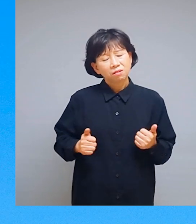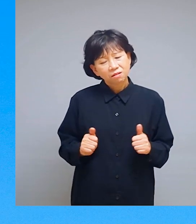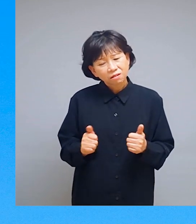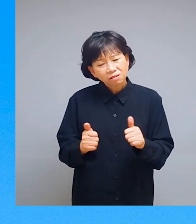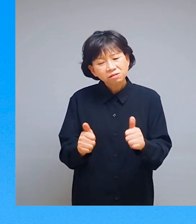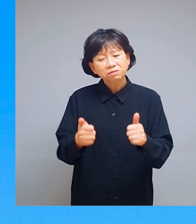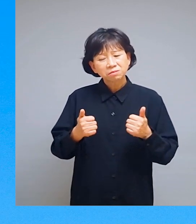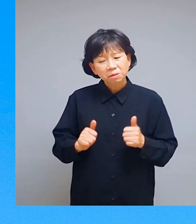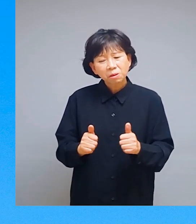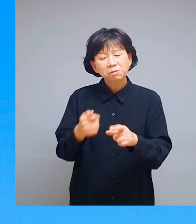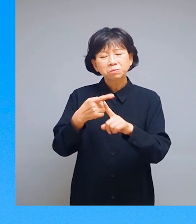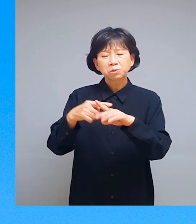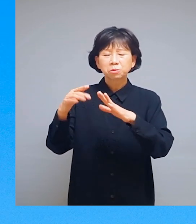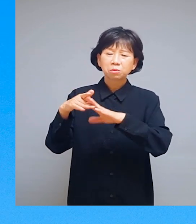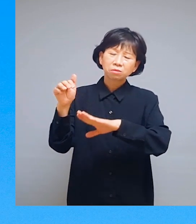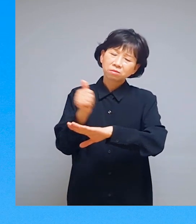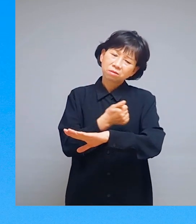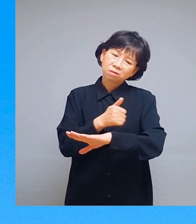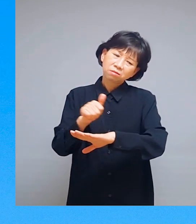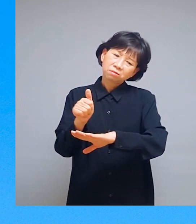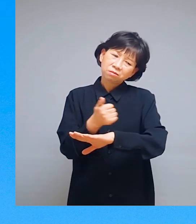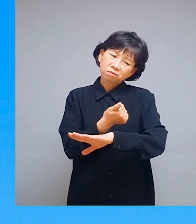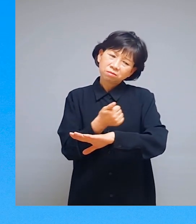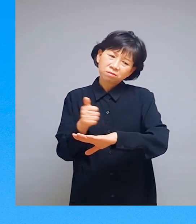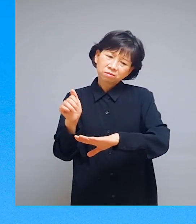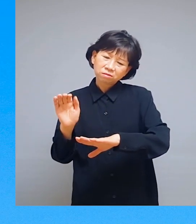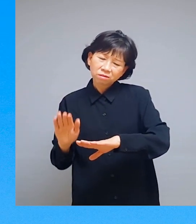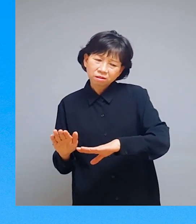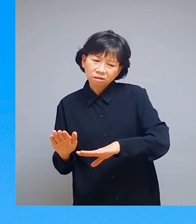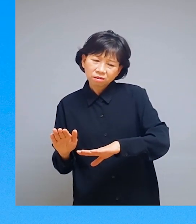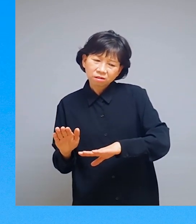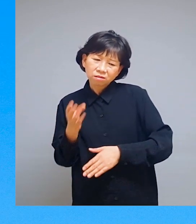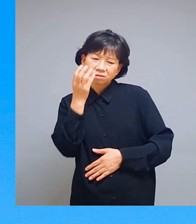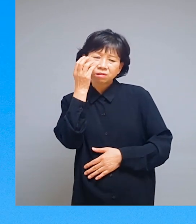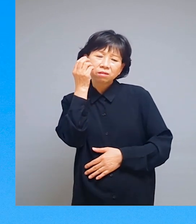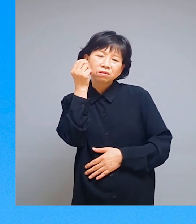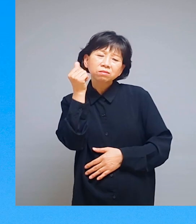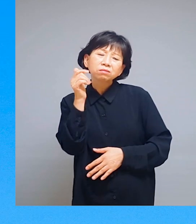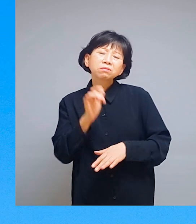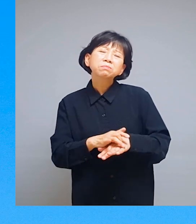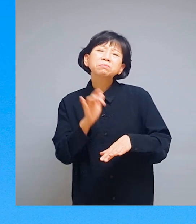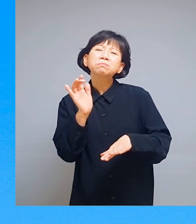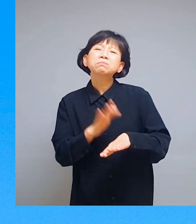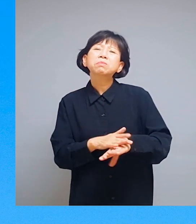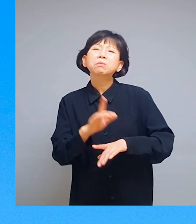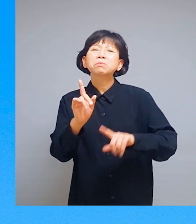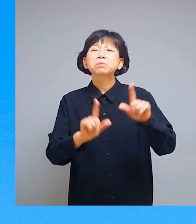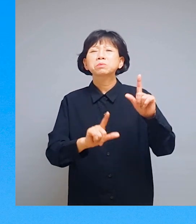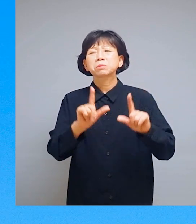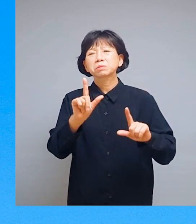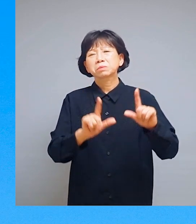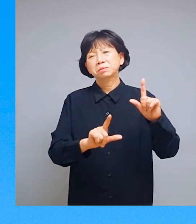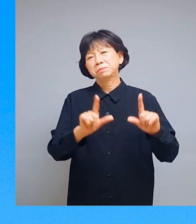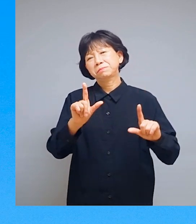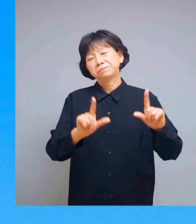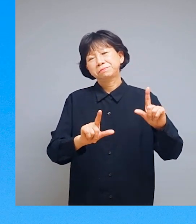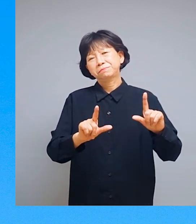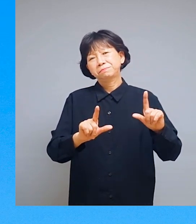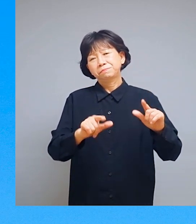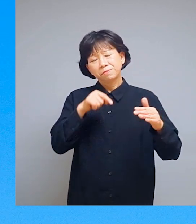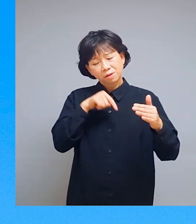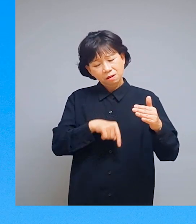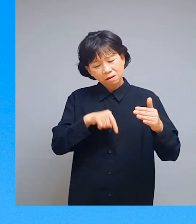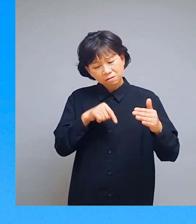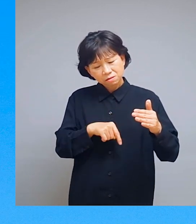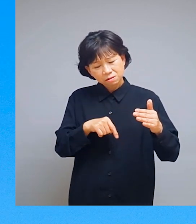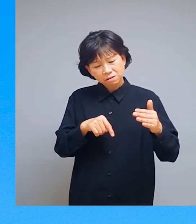열심히 교회는 나오는 것 같은데 누가 봐도 익숙한 신앙의 모습으로 교회는 열심히 나오는 것 같은데 그